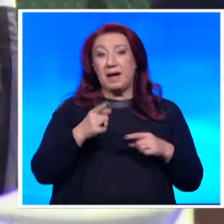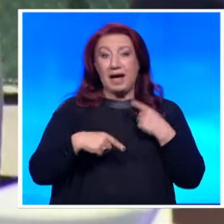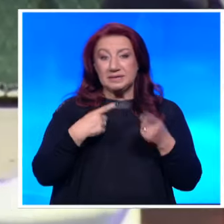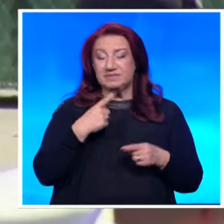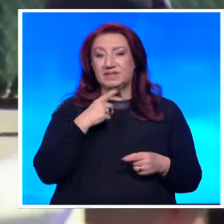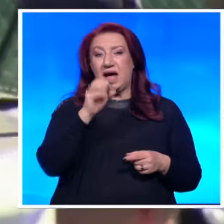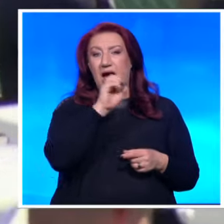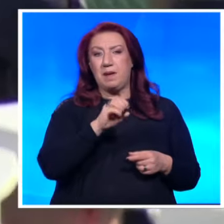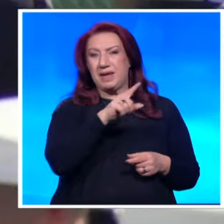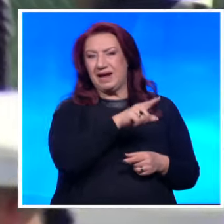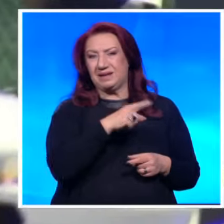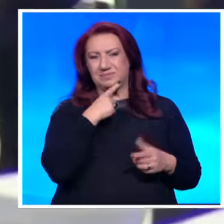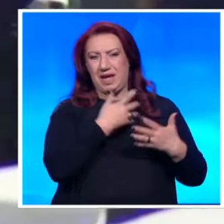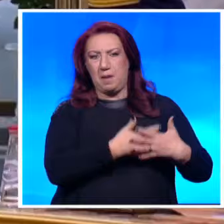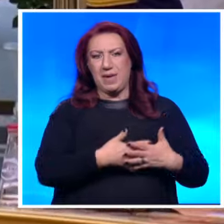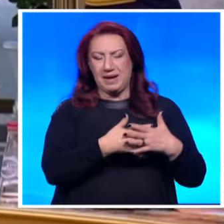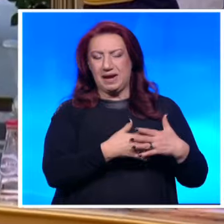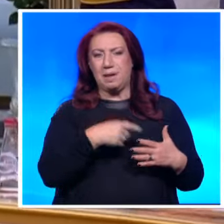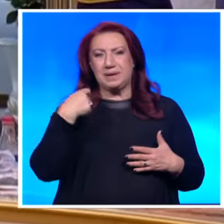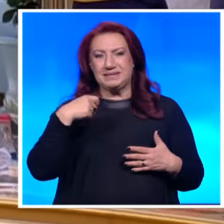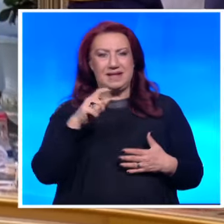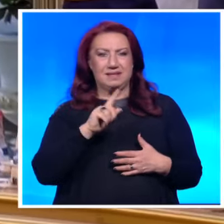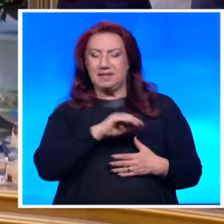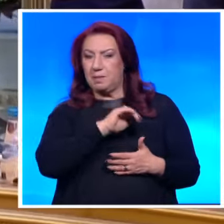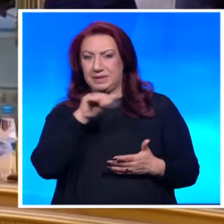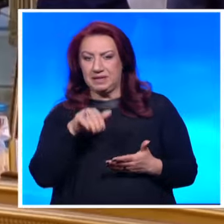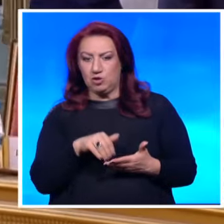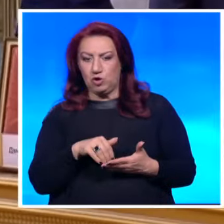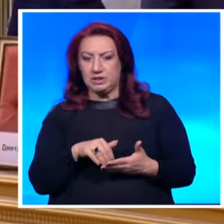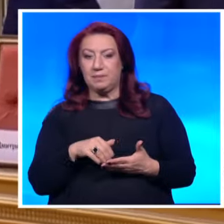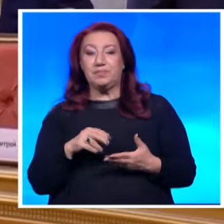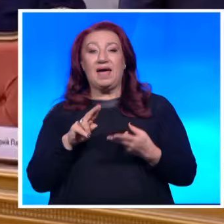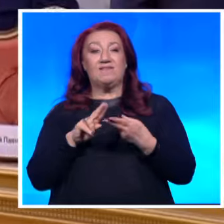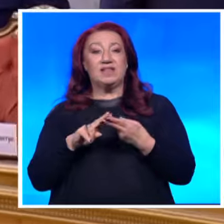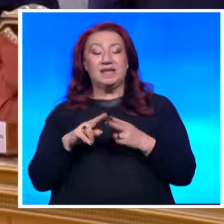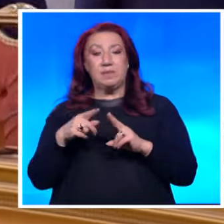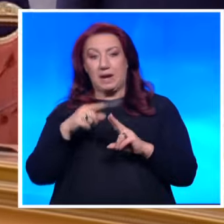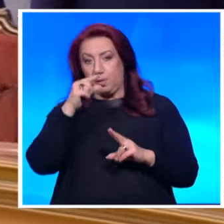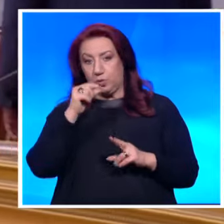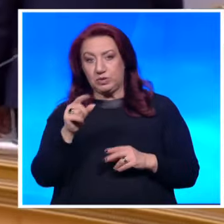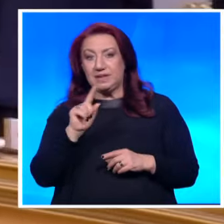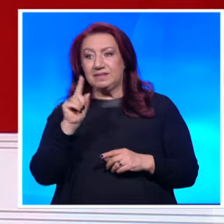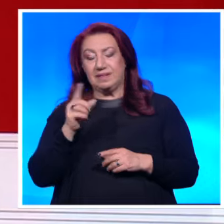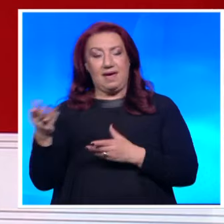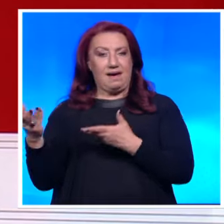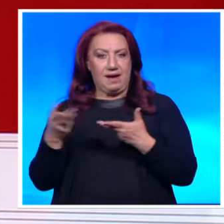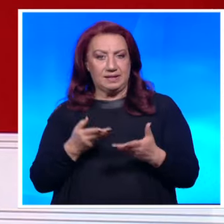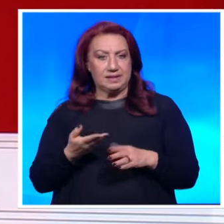предизборната кампания отвъд океана владимир путин не е поканен но преди два дни коментира